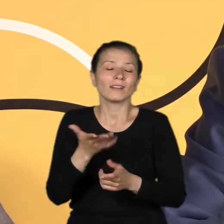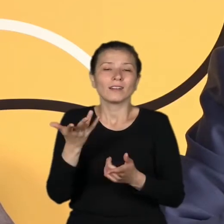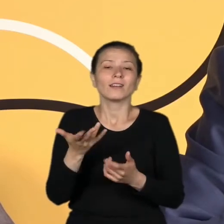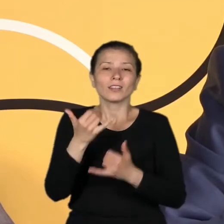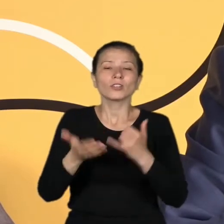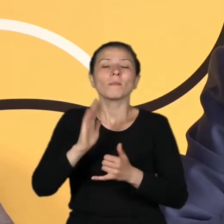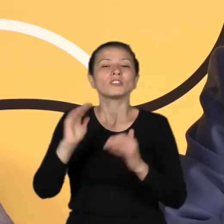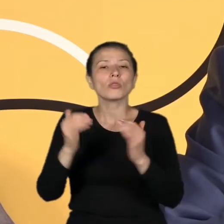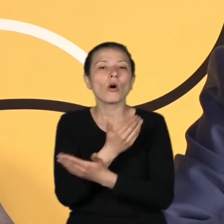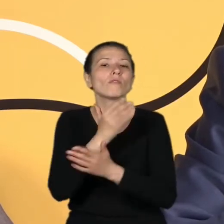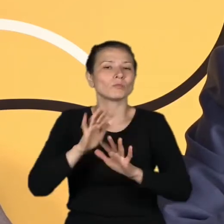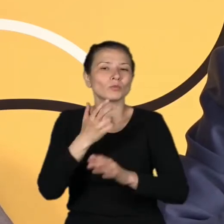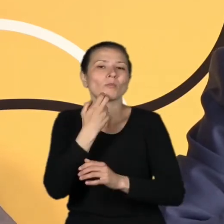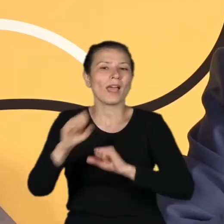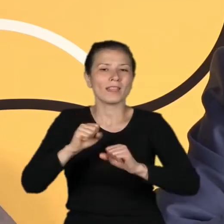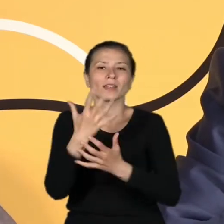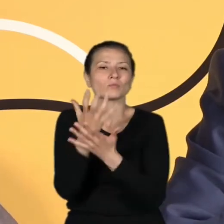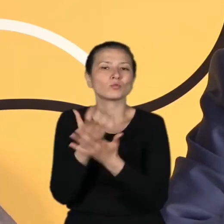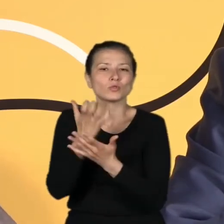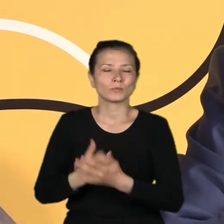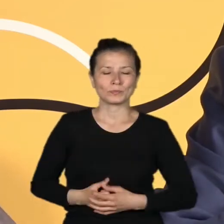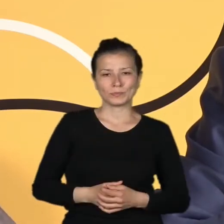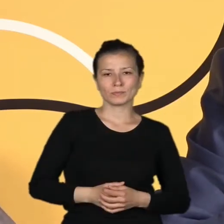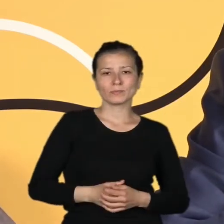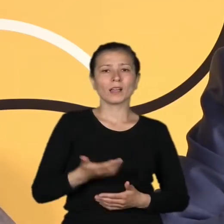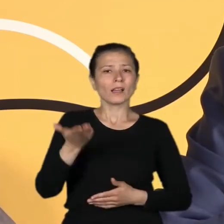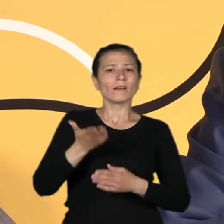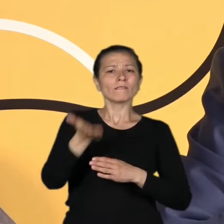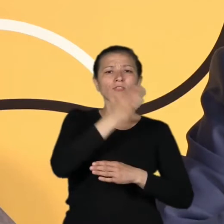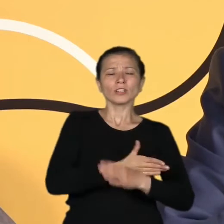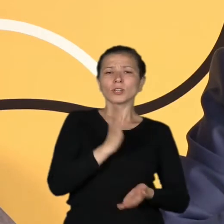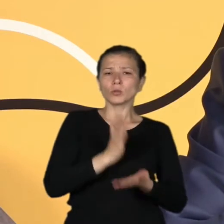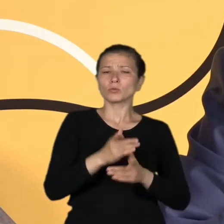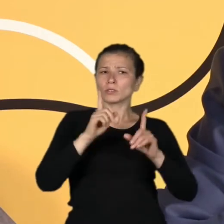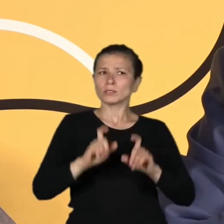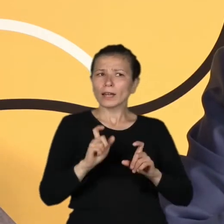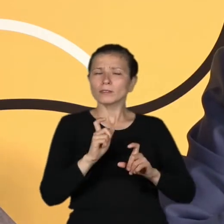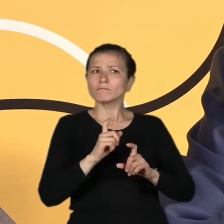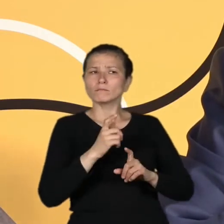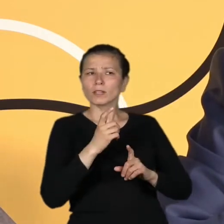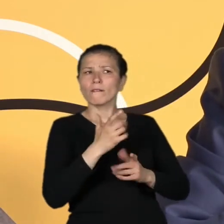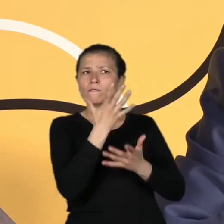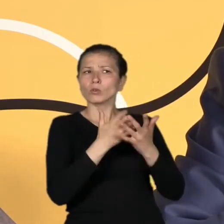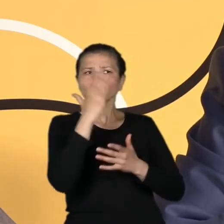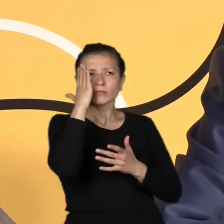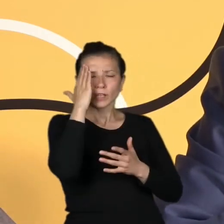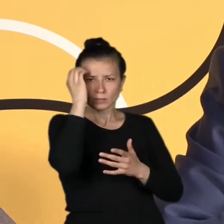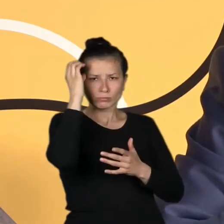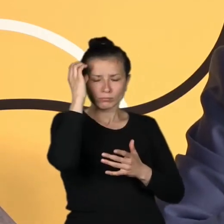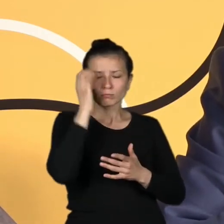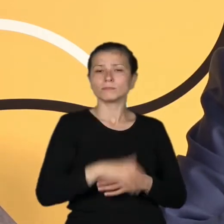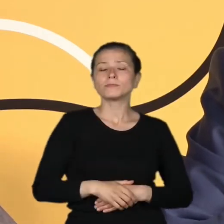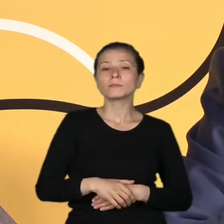temu. Rozpoczęliśmy od pierwsze wykorzystania wiedzy, potencjału wiedzy,